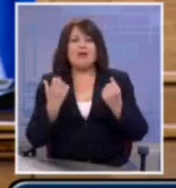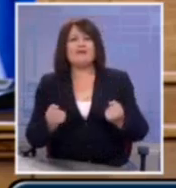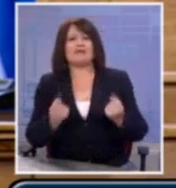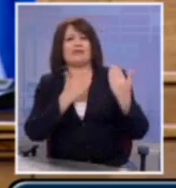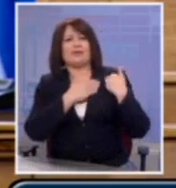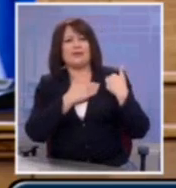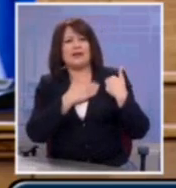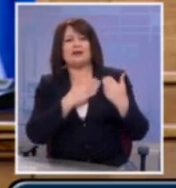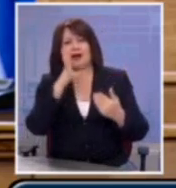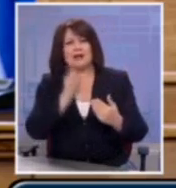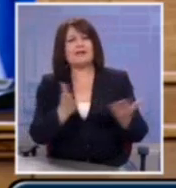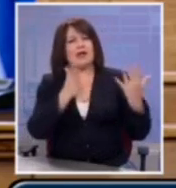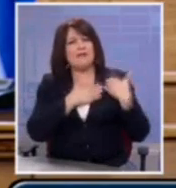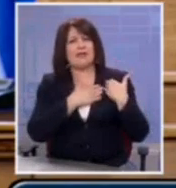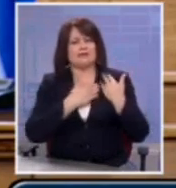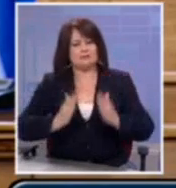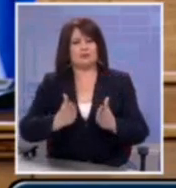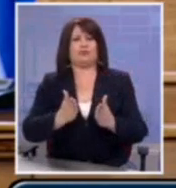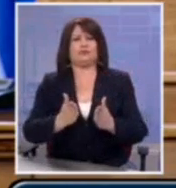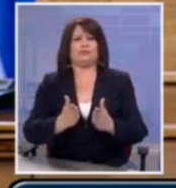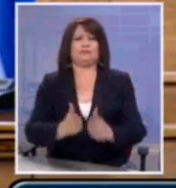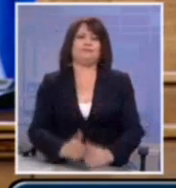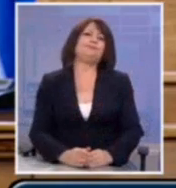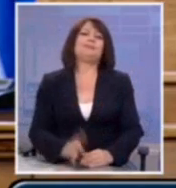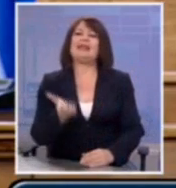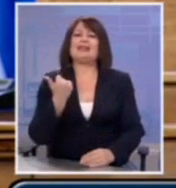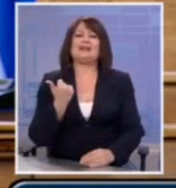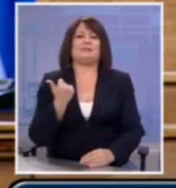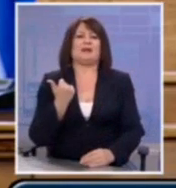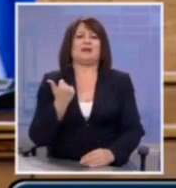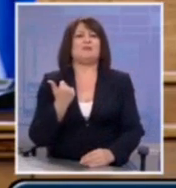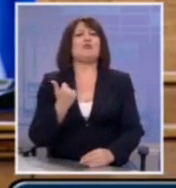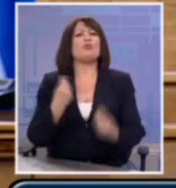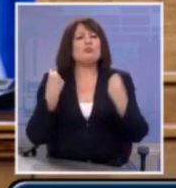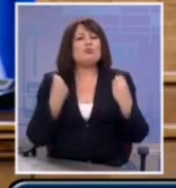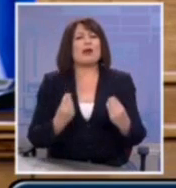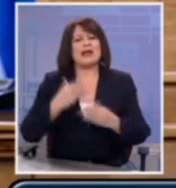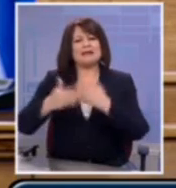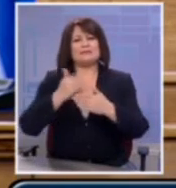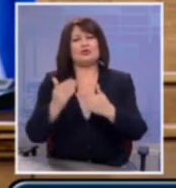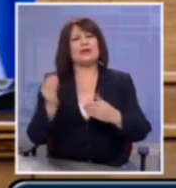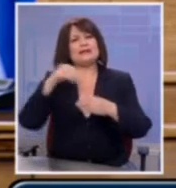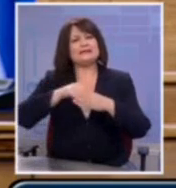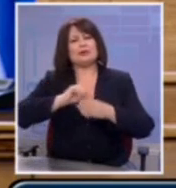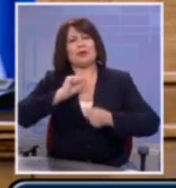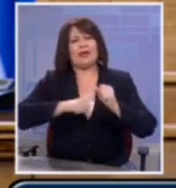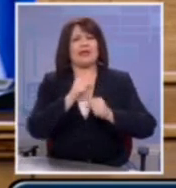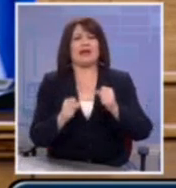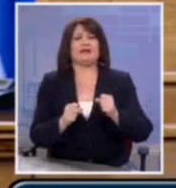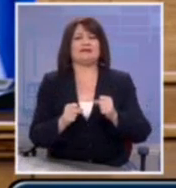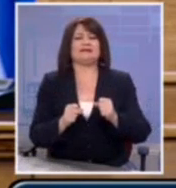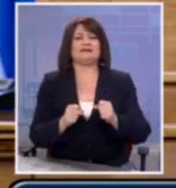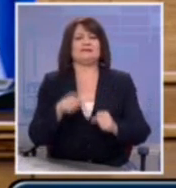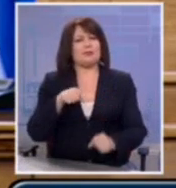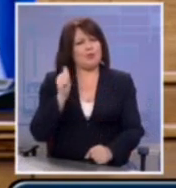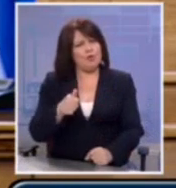να πάρουν την αλήθεια στα χέρια τους. Και δεν υπάρχει πιο παραγωγική διαδικασία συμμετοχής και δράσης από αυτή που από τη